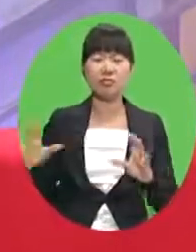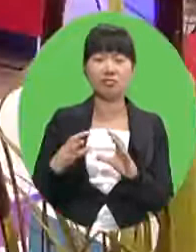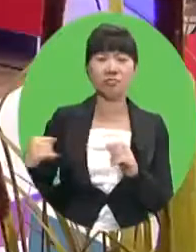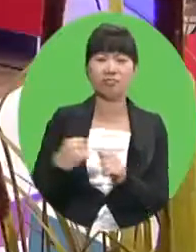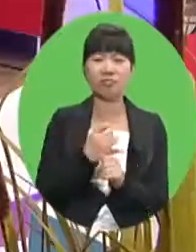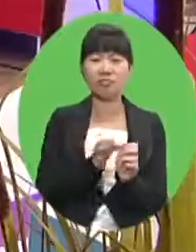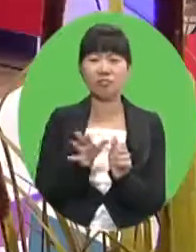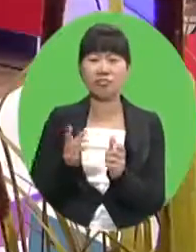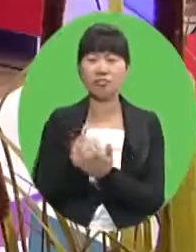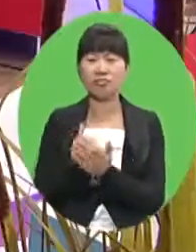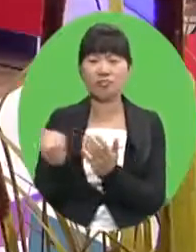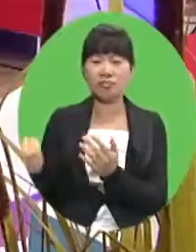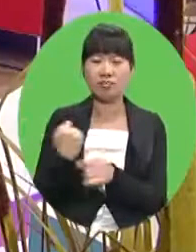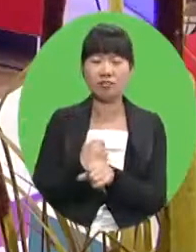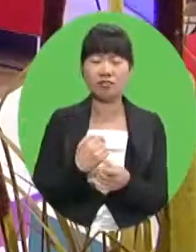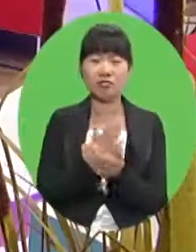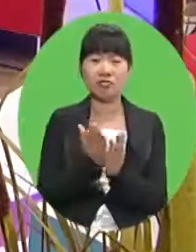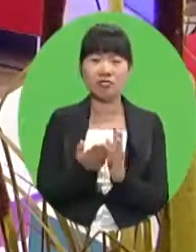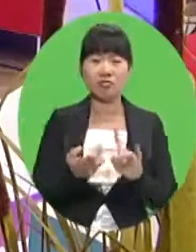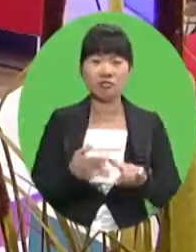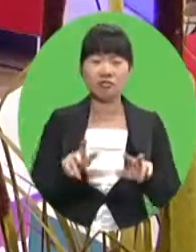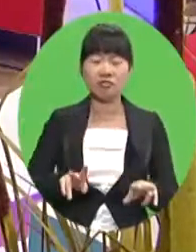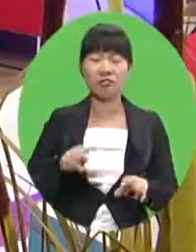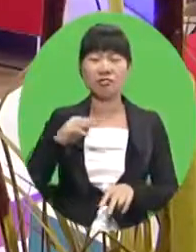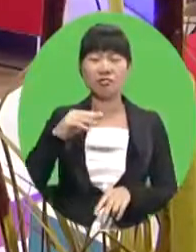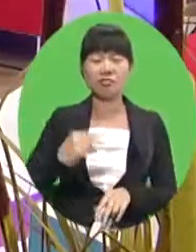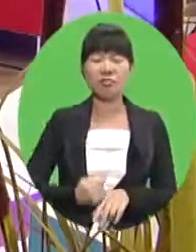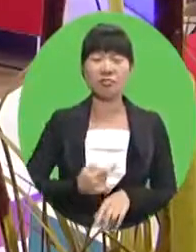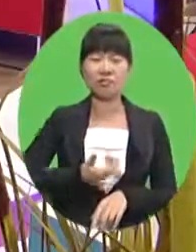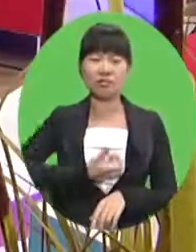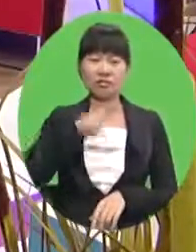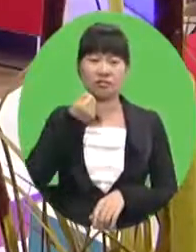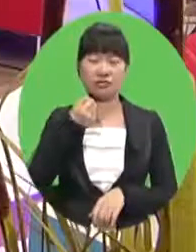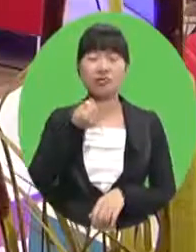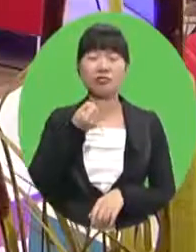왕따, 따돌림 그런 것들도 이제 트라우마, 아동 트라우마의 종류라고 할 수 있겠습니다. 네.